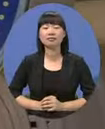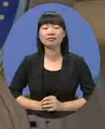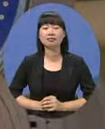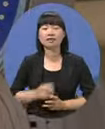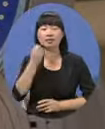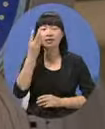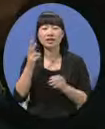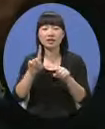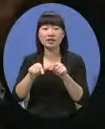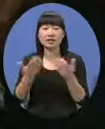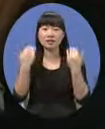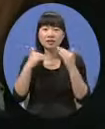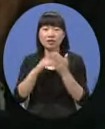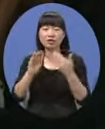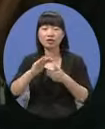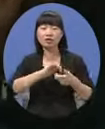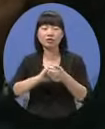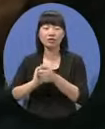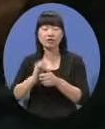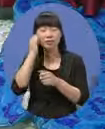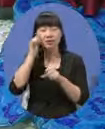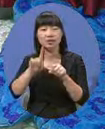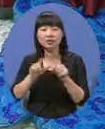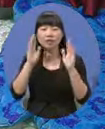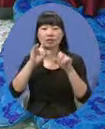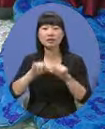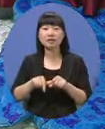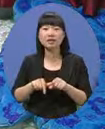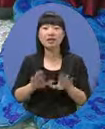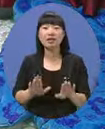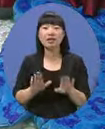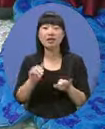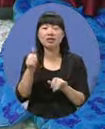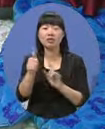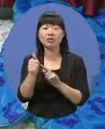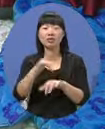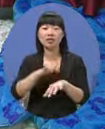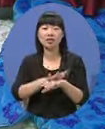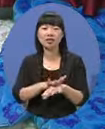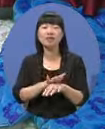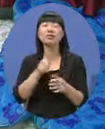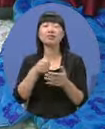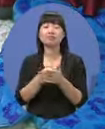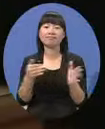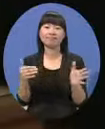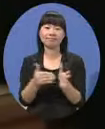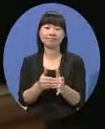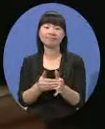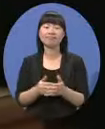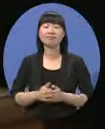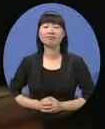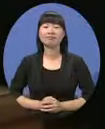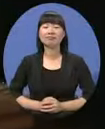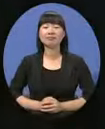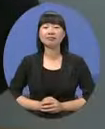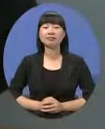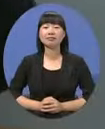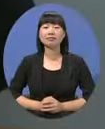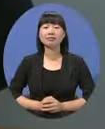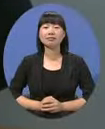두 달이 지난 후 규칙적인 수면 시간과 공부 시간은 대호군의 습관으로 정착되기 시작했다.